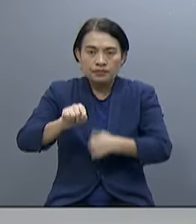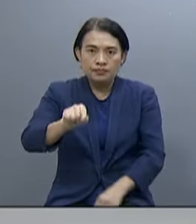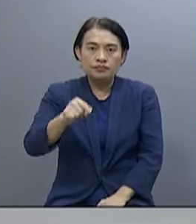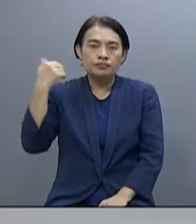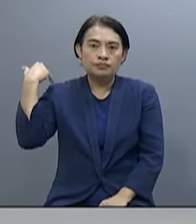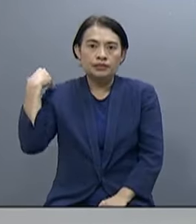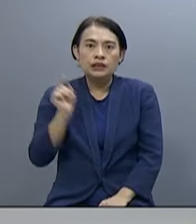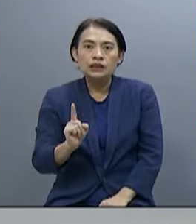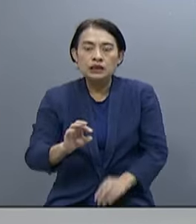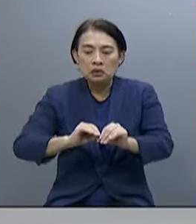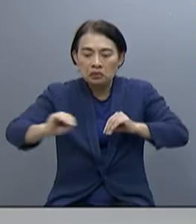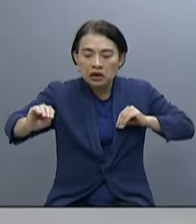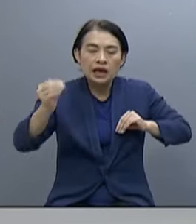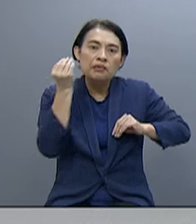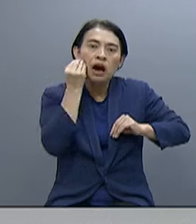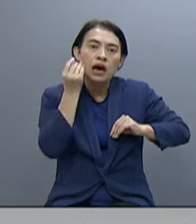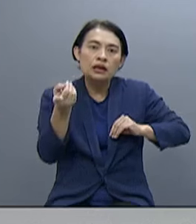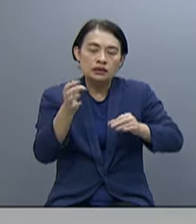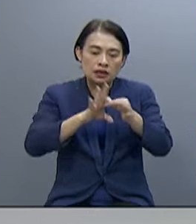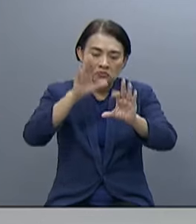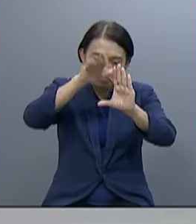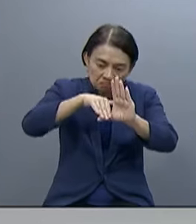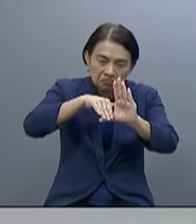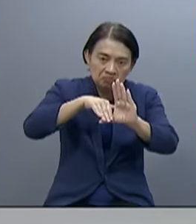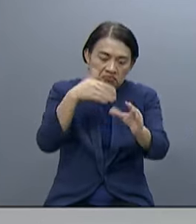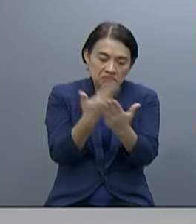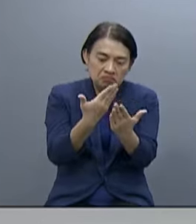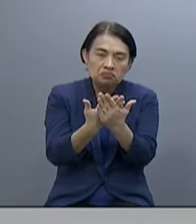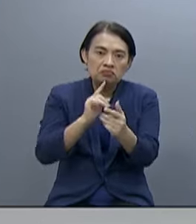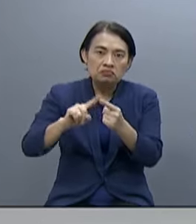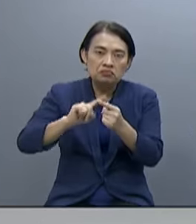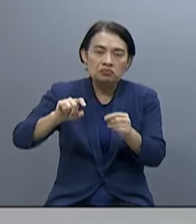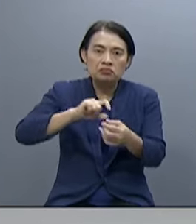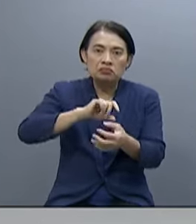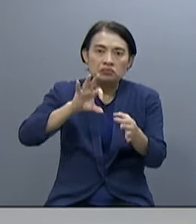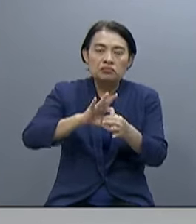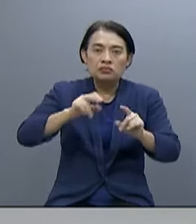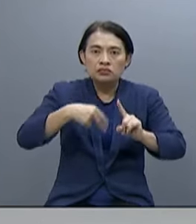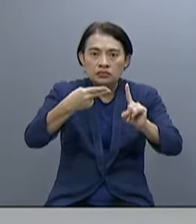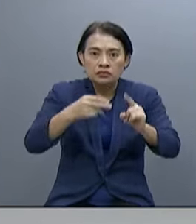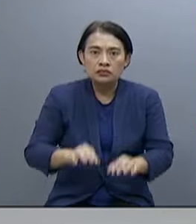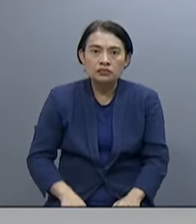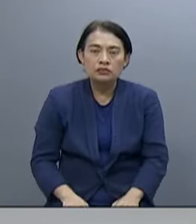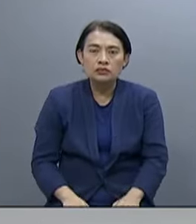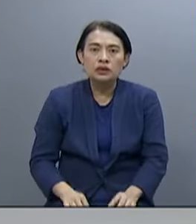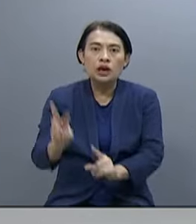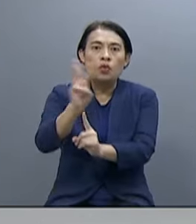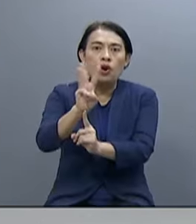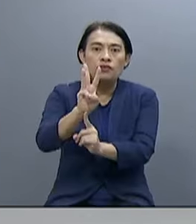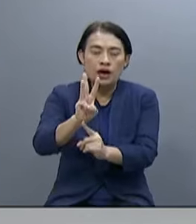ะพื้นที่ห่างไกลในการจะลงทะเบียนดิจิทัลวอลเล็ตค่ะนั่นก็คือว่าสัญญาณสมาร์ทโฟนสัญญาณ Wi-Fi ต่าง